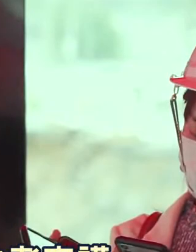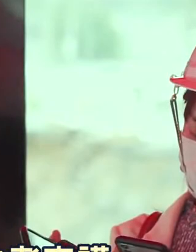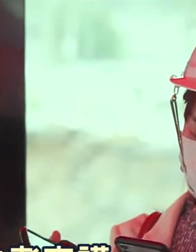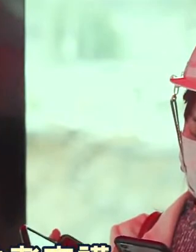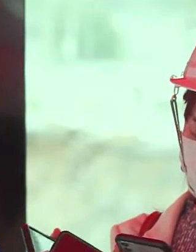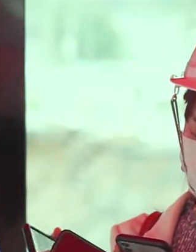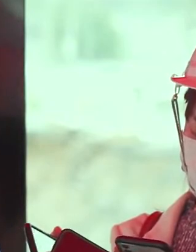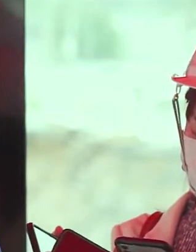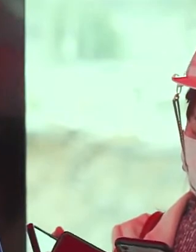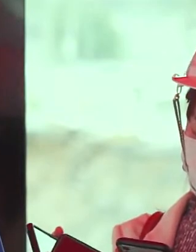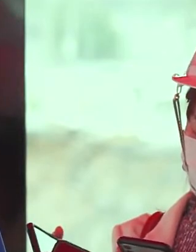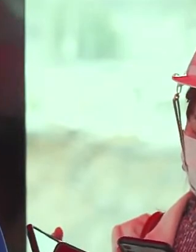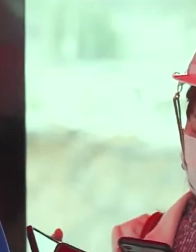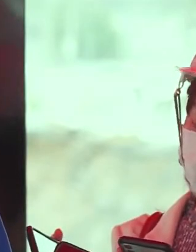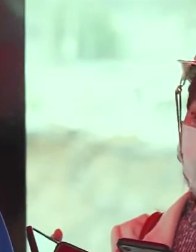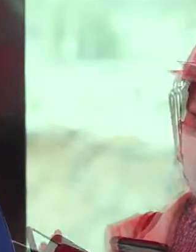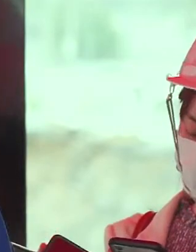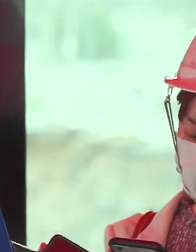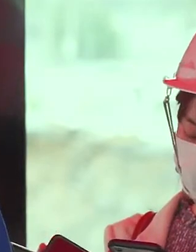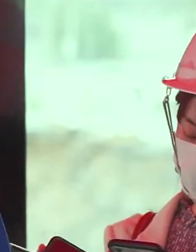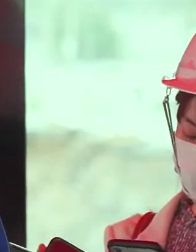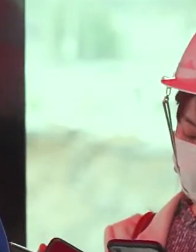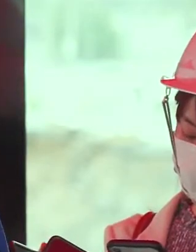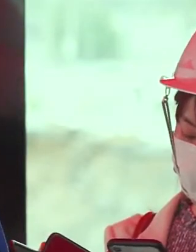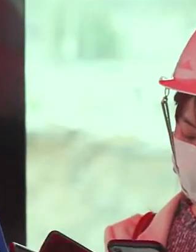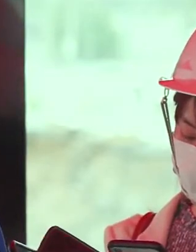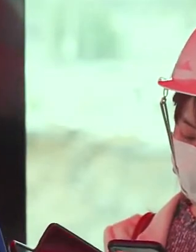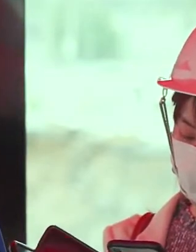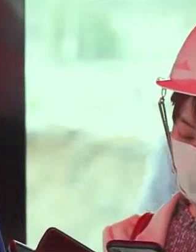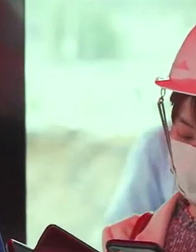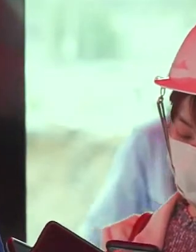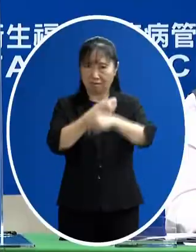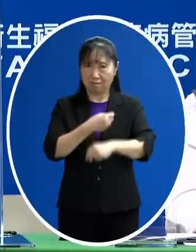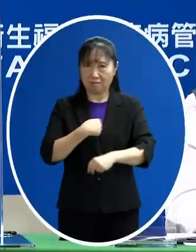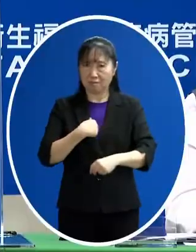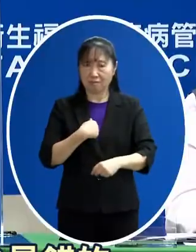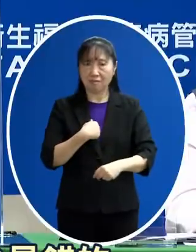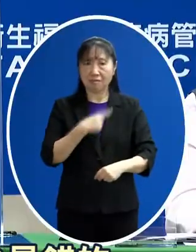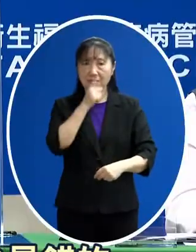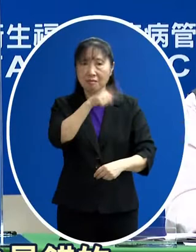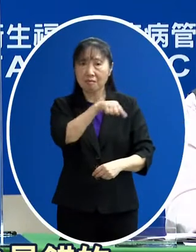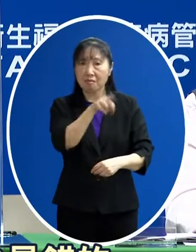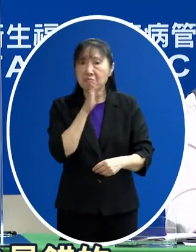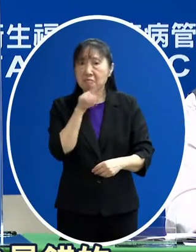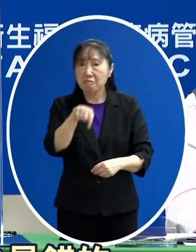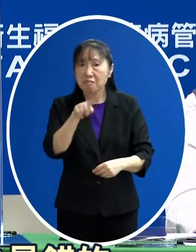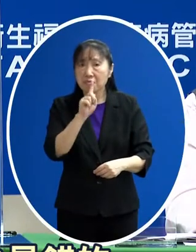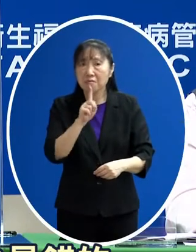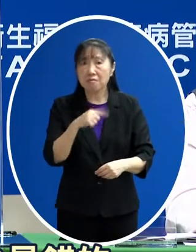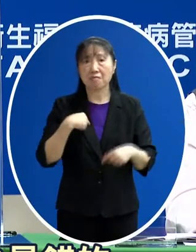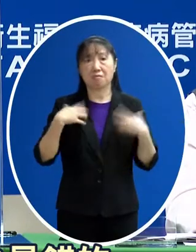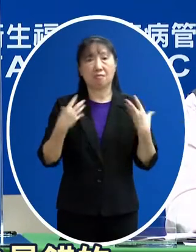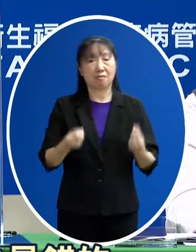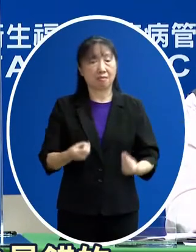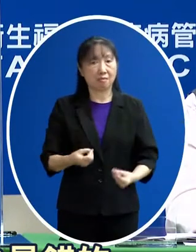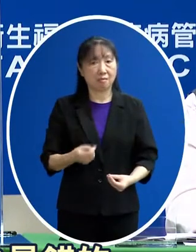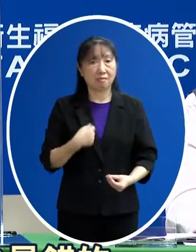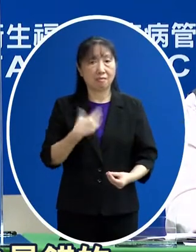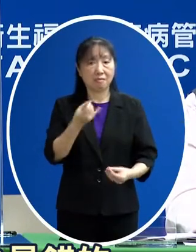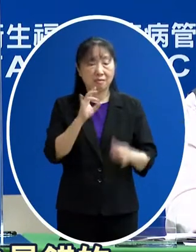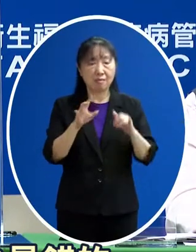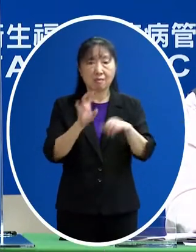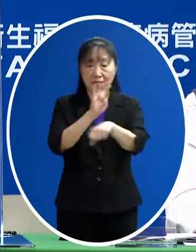讲，又情何以堪？中央要有所交代， 并不是说24小时以内火化的人是错